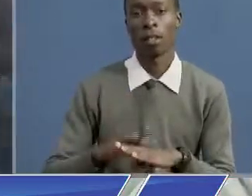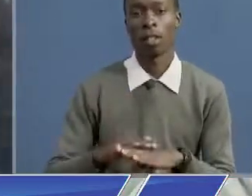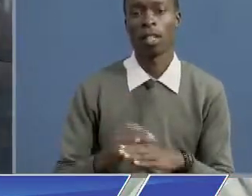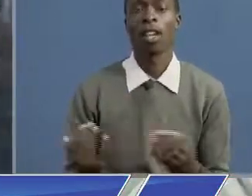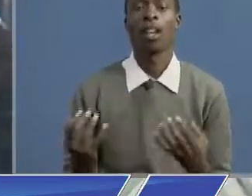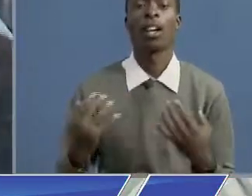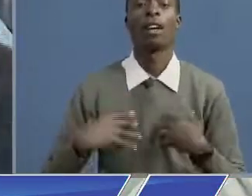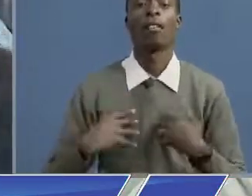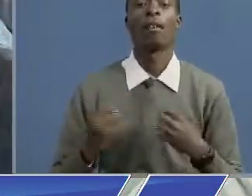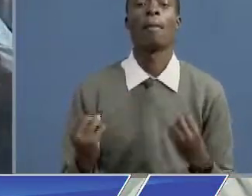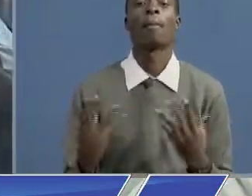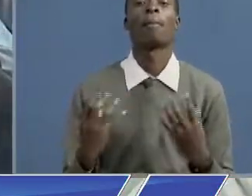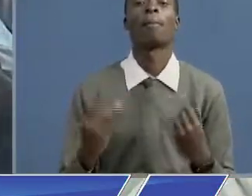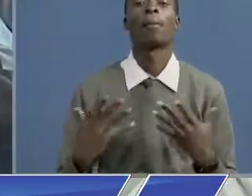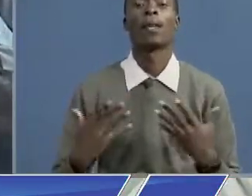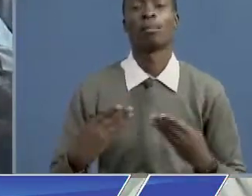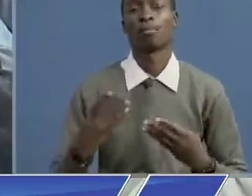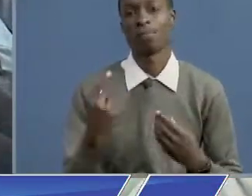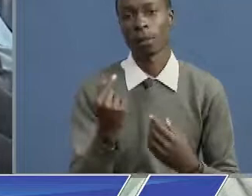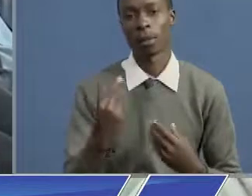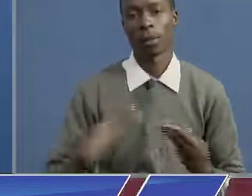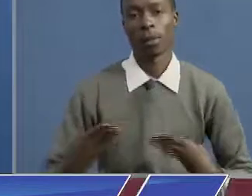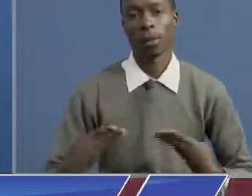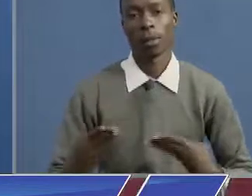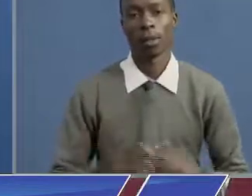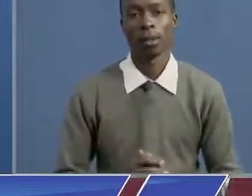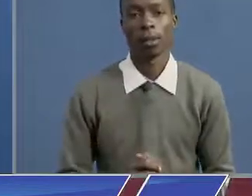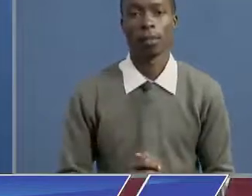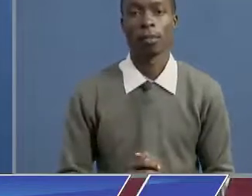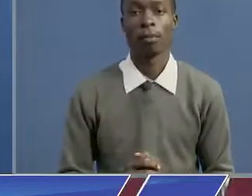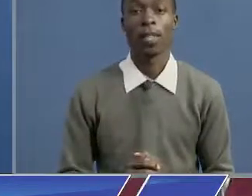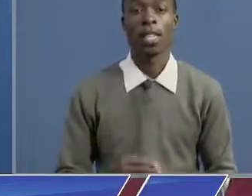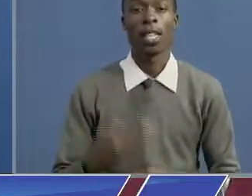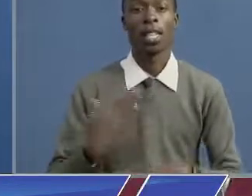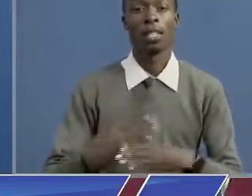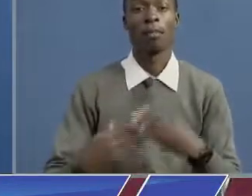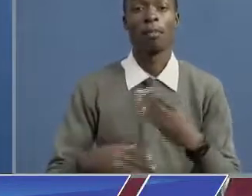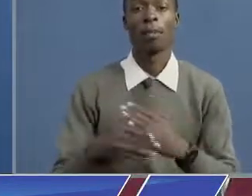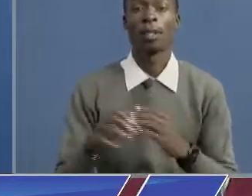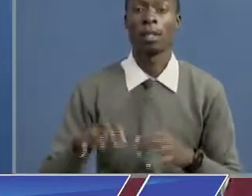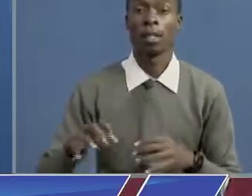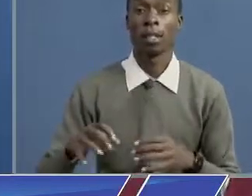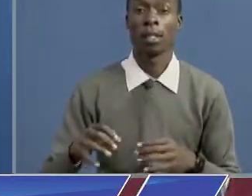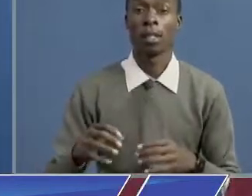more than 6,000 small businesses. Soko inajengwa ya zaidi ya